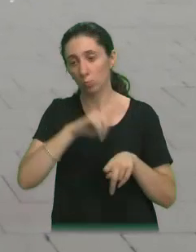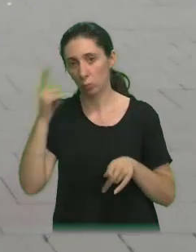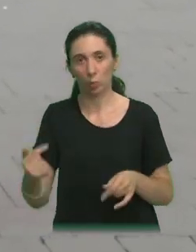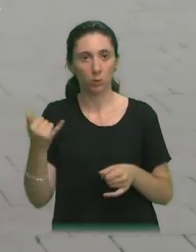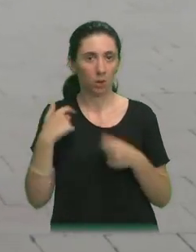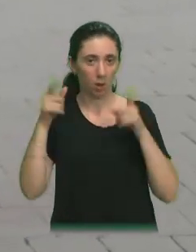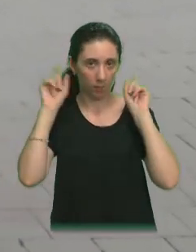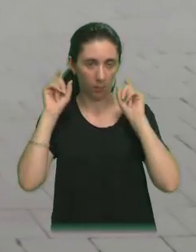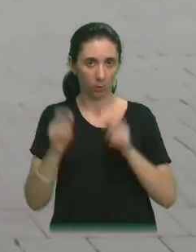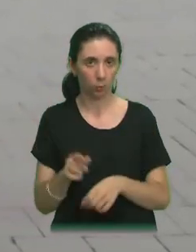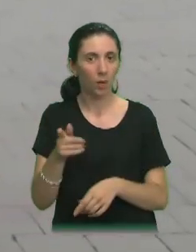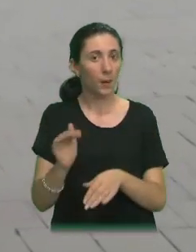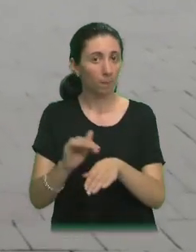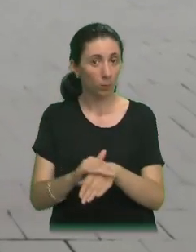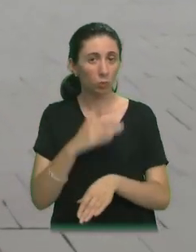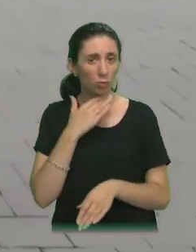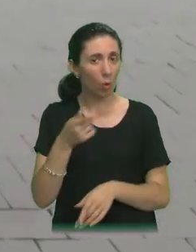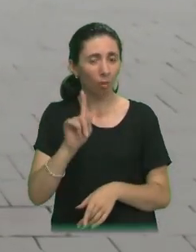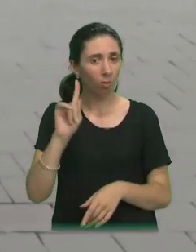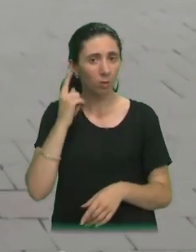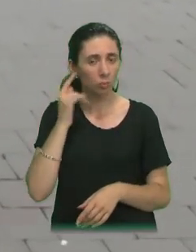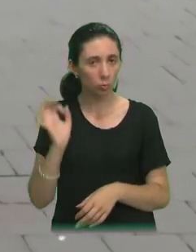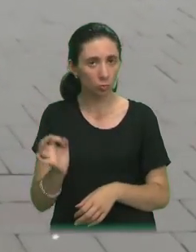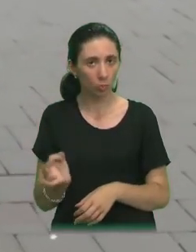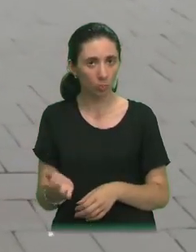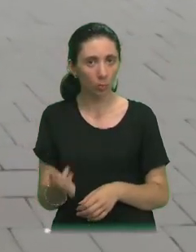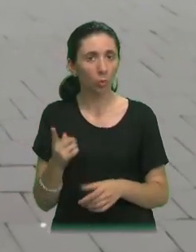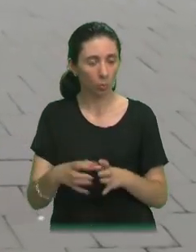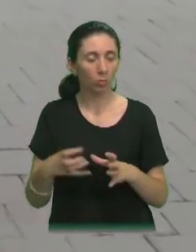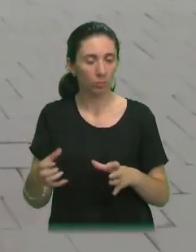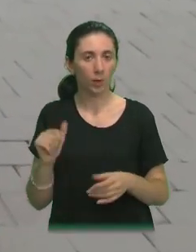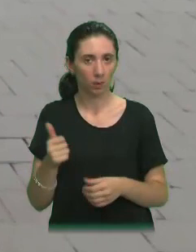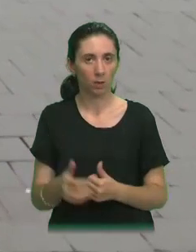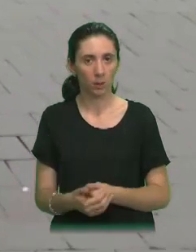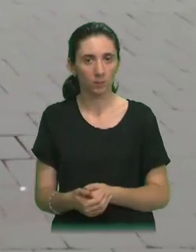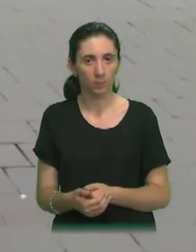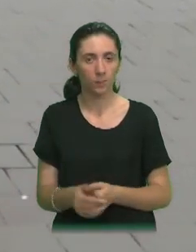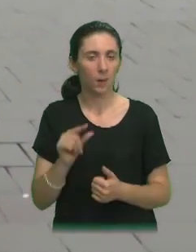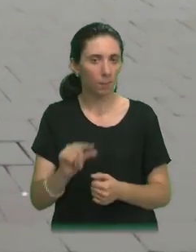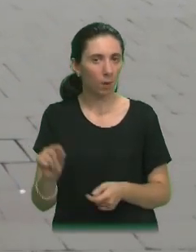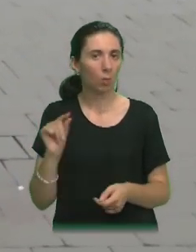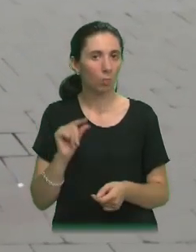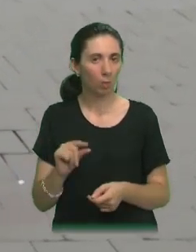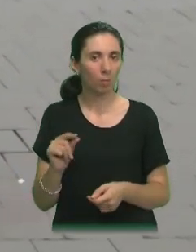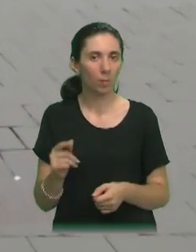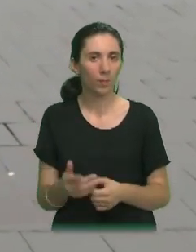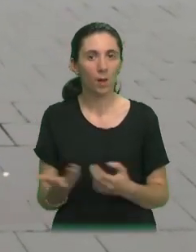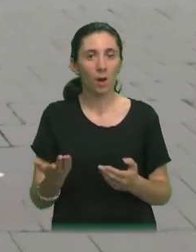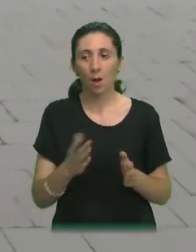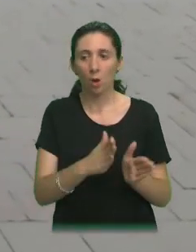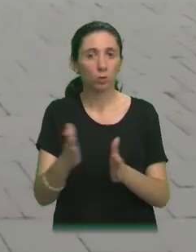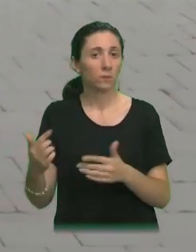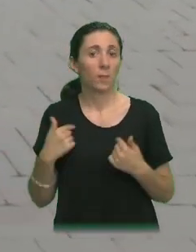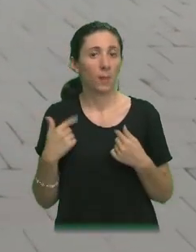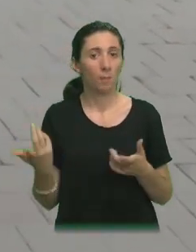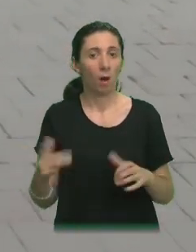se priča. Onda u srednjoj školi sam počela nositi aparatić i nosim ga dan danas. Znači, primijetili ste u školi da ne čujete dobro